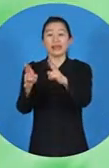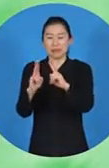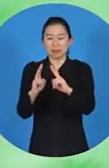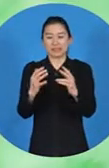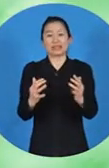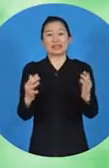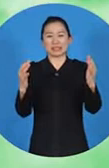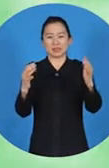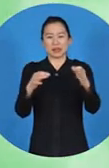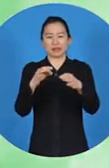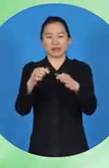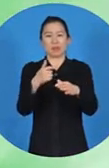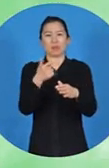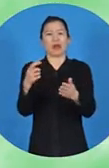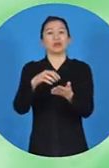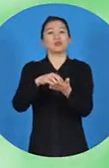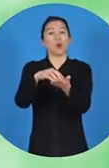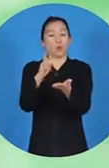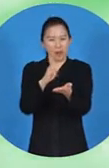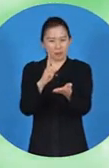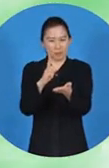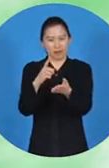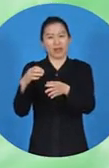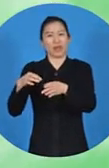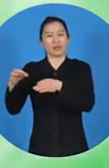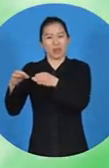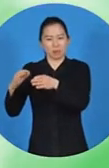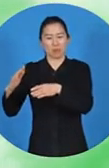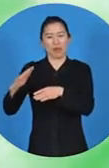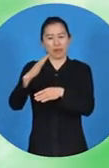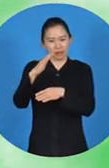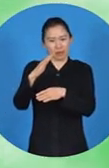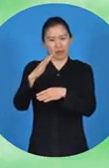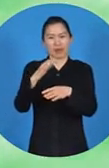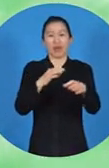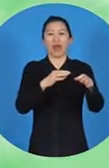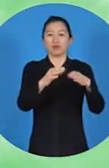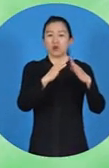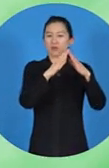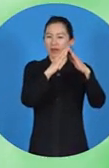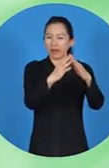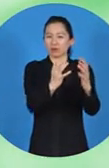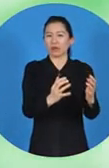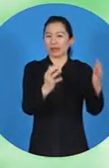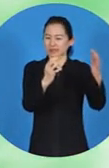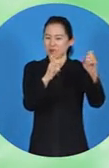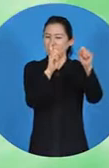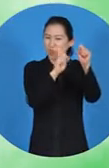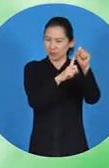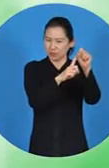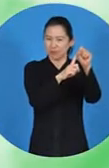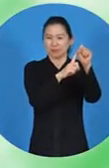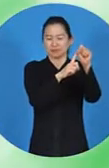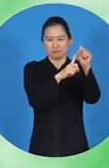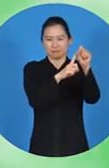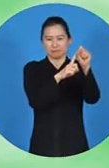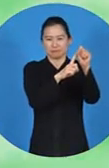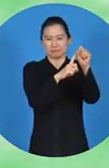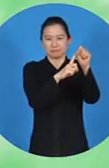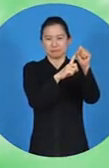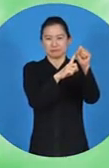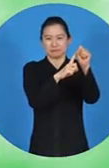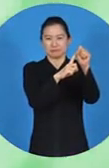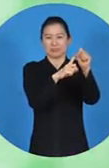板橋にぎわい店舗大賞は、区内の店舗の発展や商店街の活性化などを目的に行われています